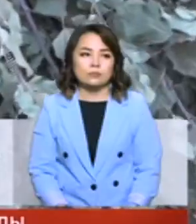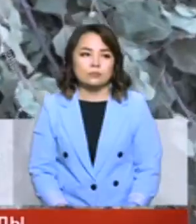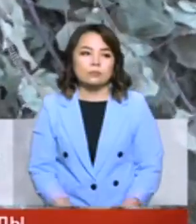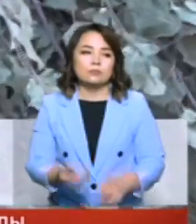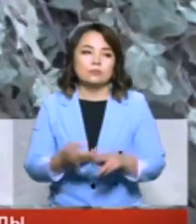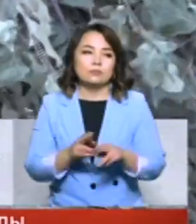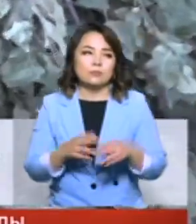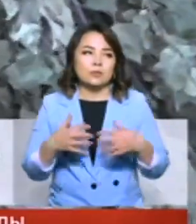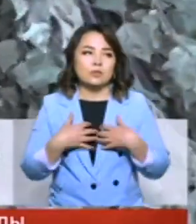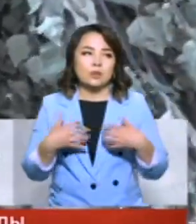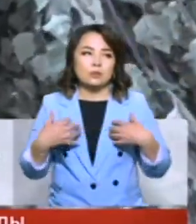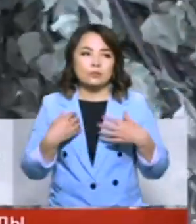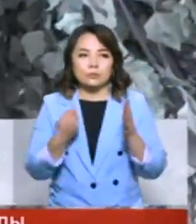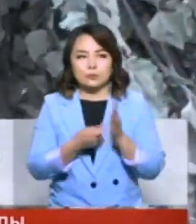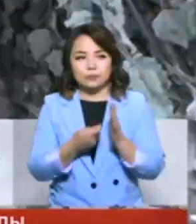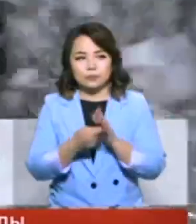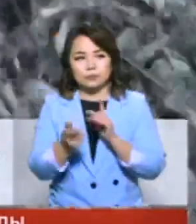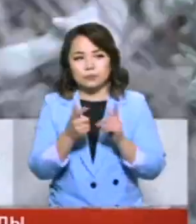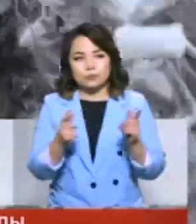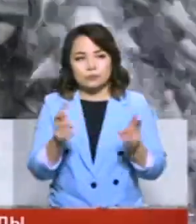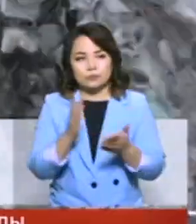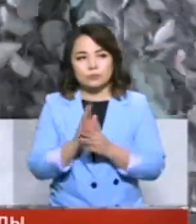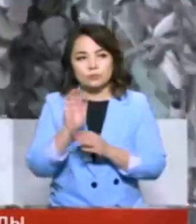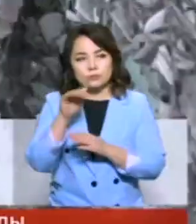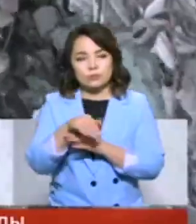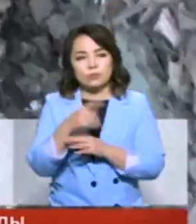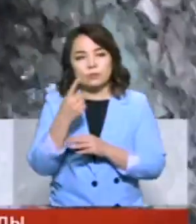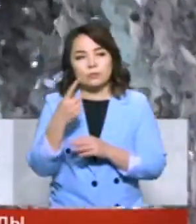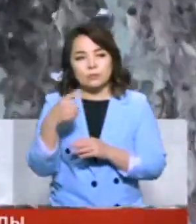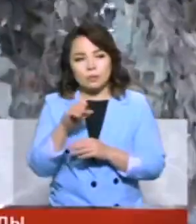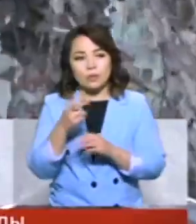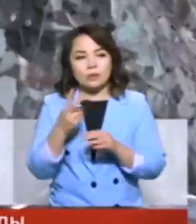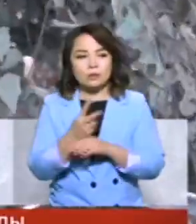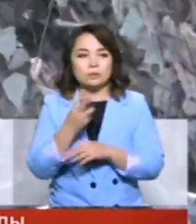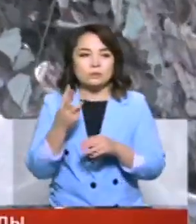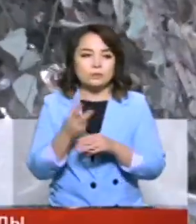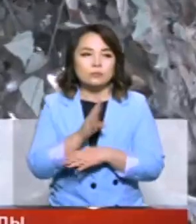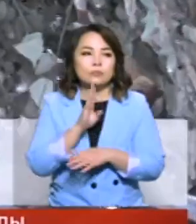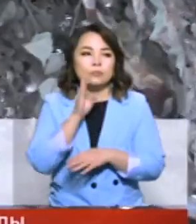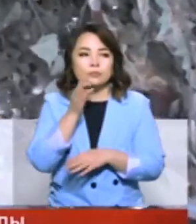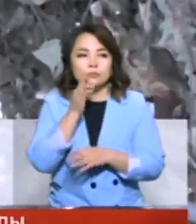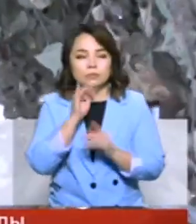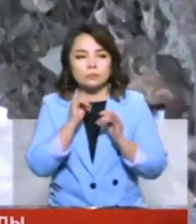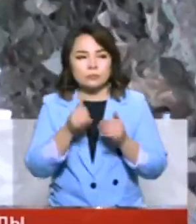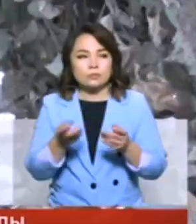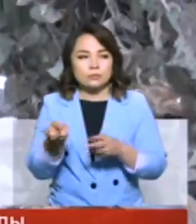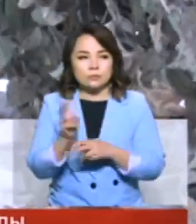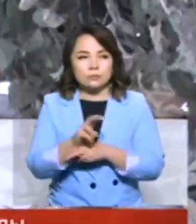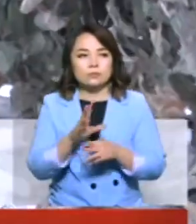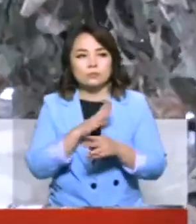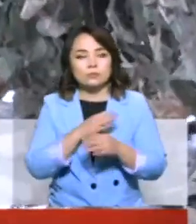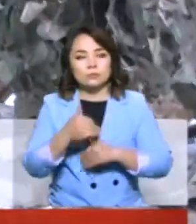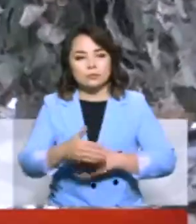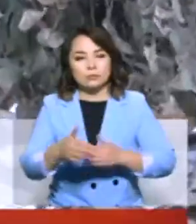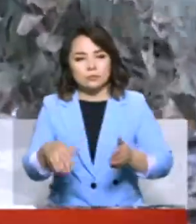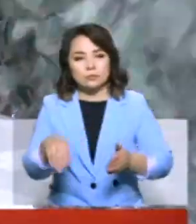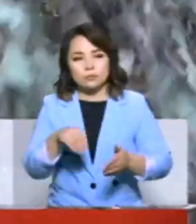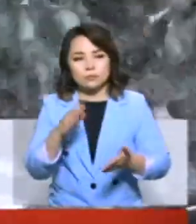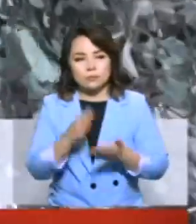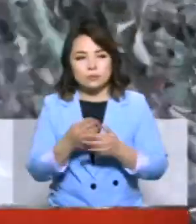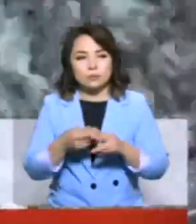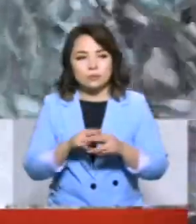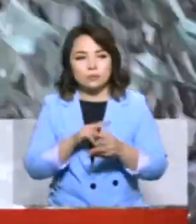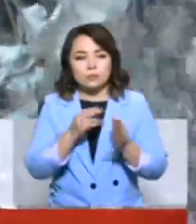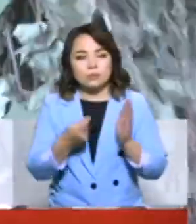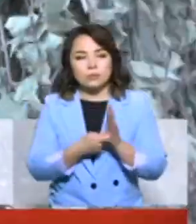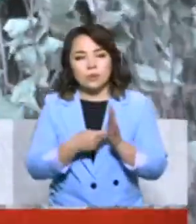Міне жануарлардың азығын осылай дайындаймыз. Аптасына 2-3 рет таңертең ерте келеміз. Қиыршық тұзда саламыз. Онда оларға қажет